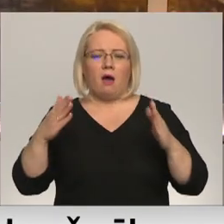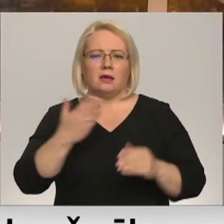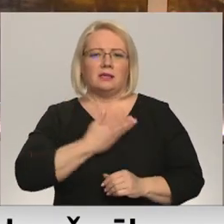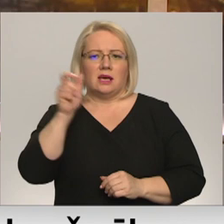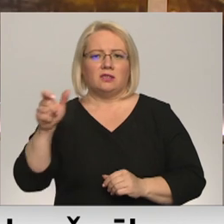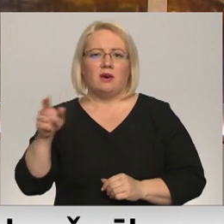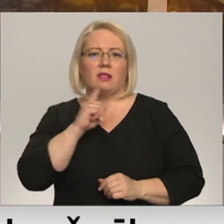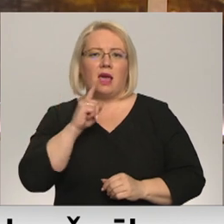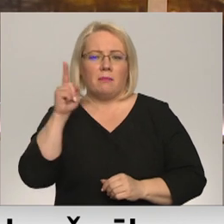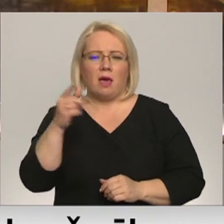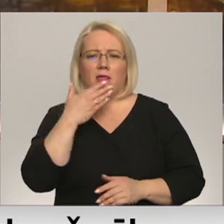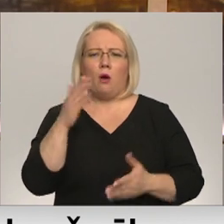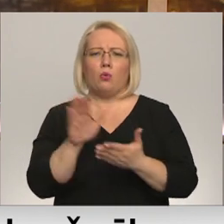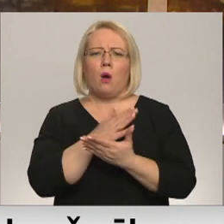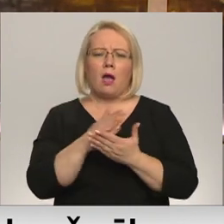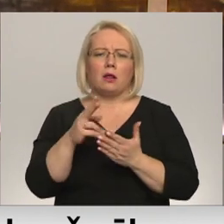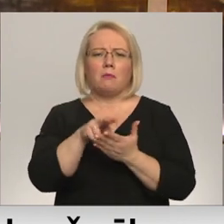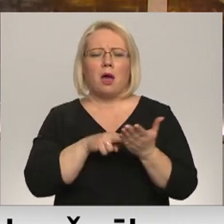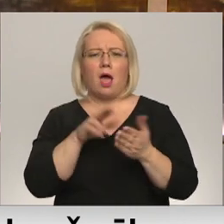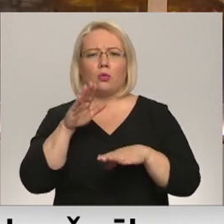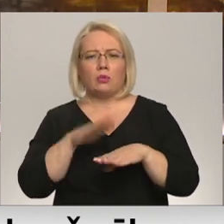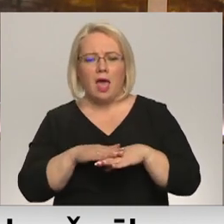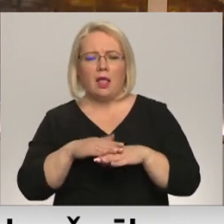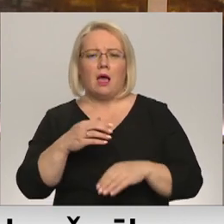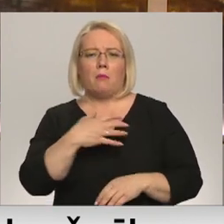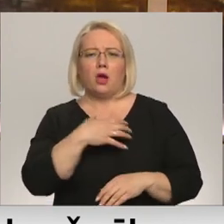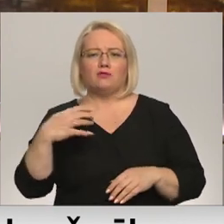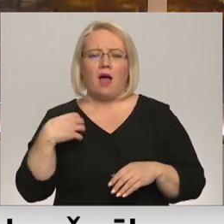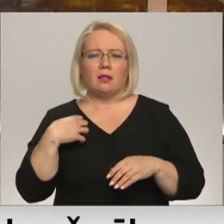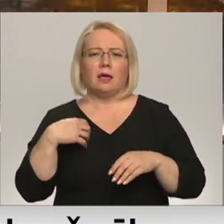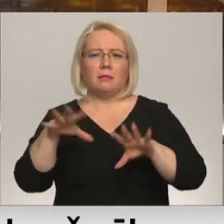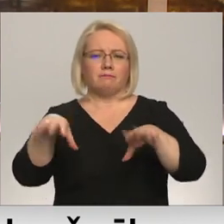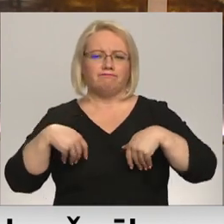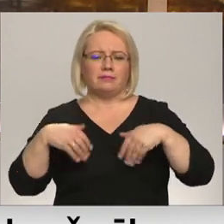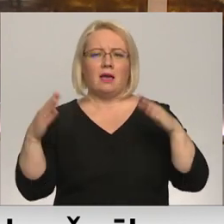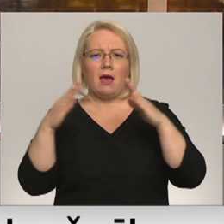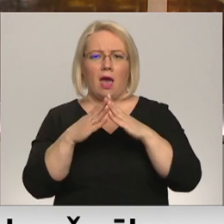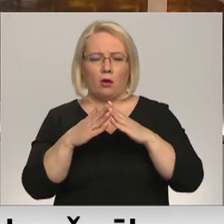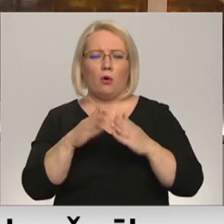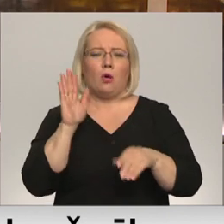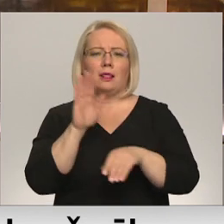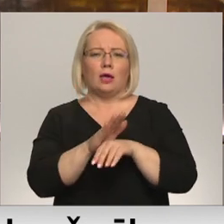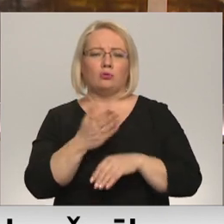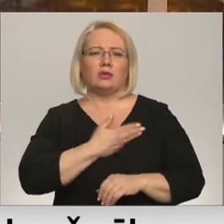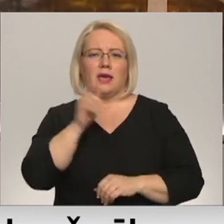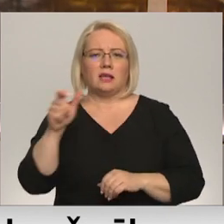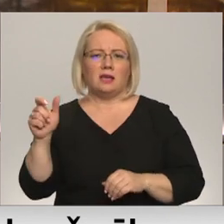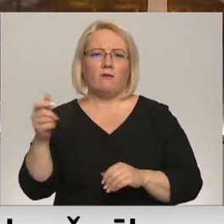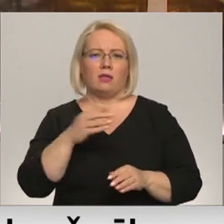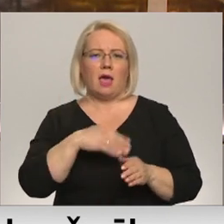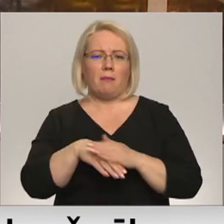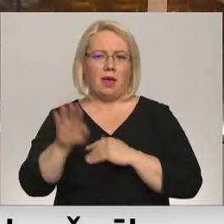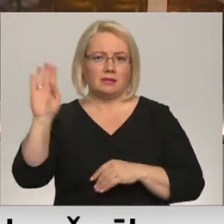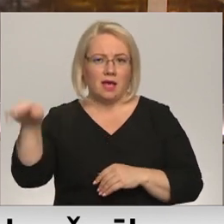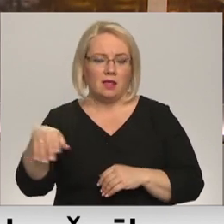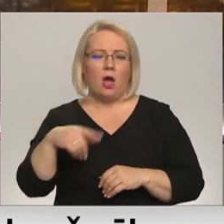Liepājā. Nenokārtotu saistību dēļ pašvaldība pārņēmusi daudzdzīvokļu ēku savā valdījumā un likusi iedzīvotājiem to atstāt. Doma uzstāja, ka